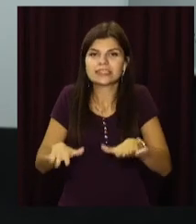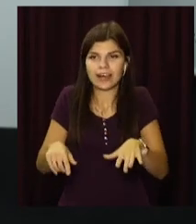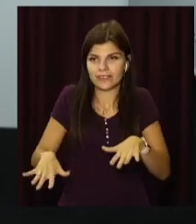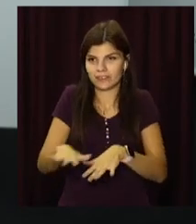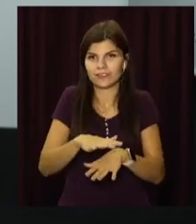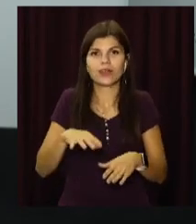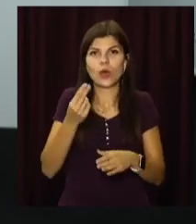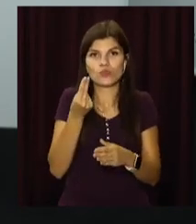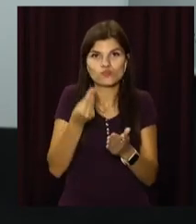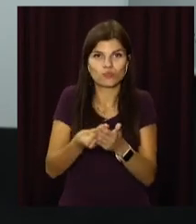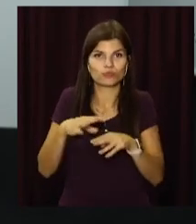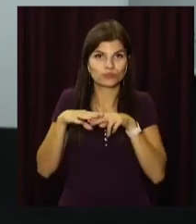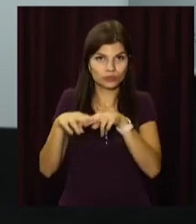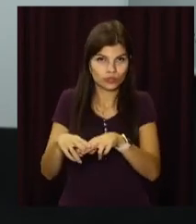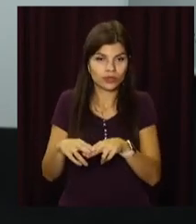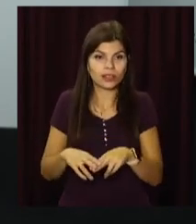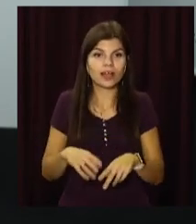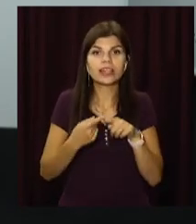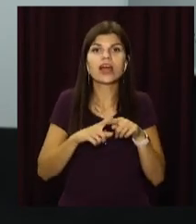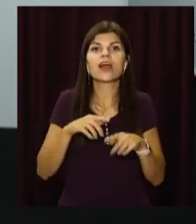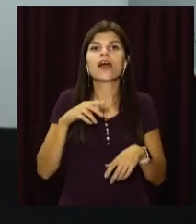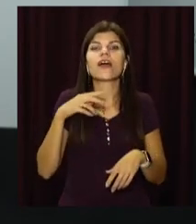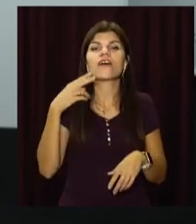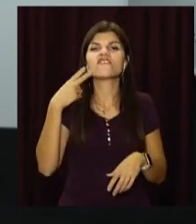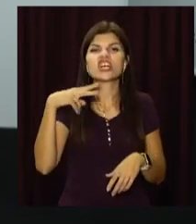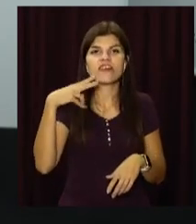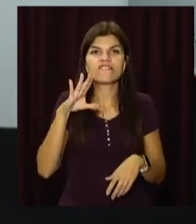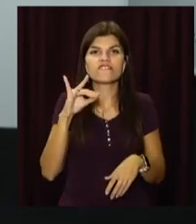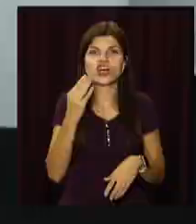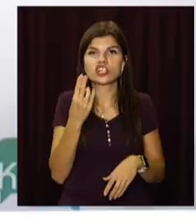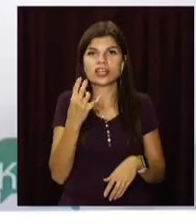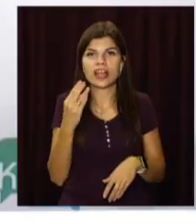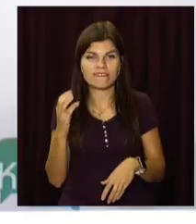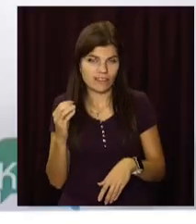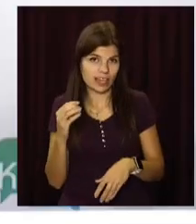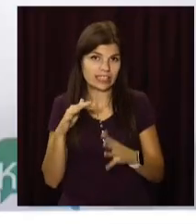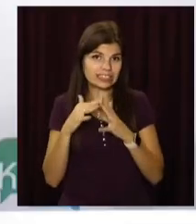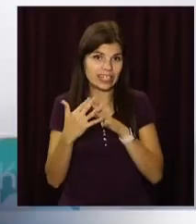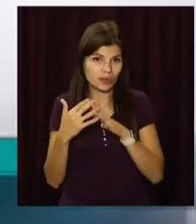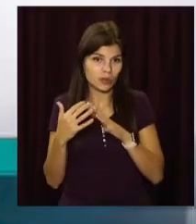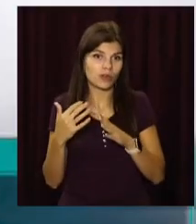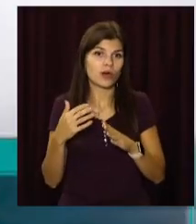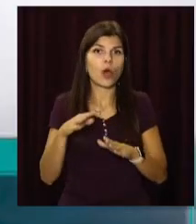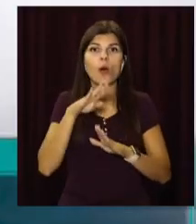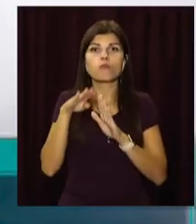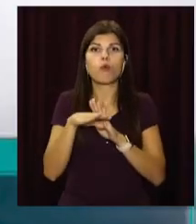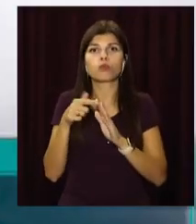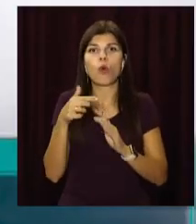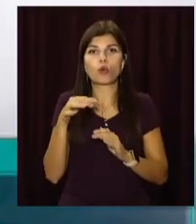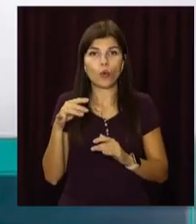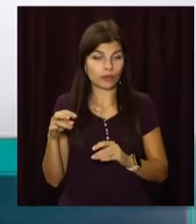такий яскравий приклад – це Вишневе село, а ті, що ЮЛІАДські, от ми Підгородні чекаємо, от